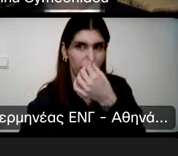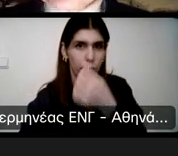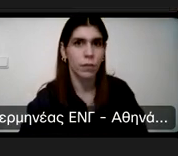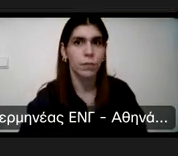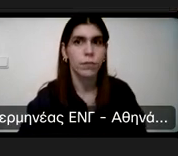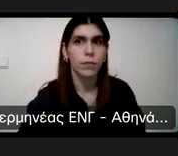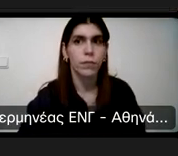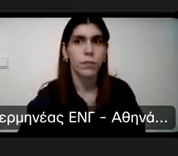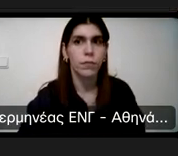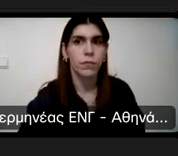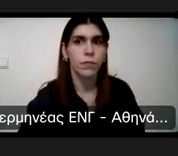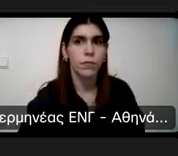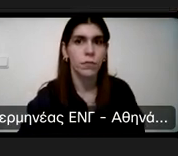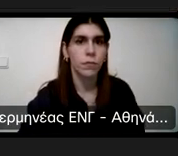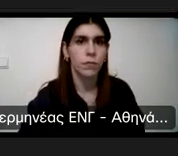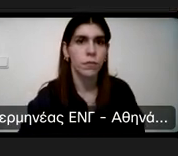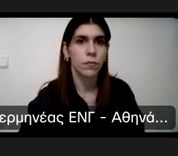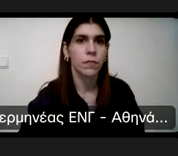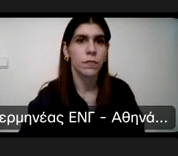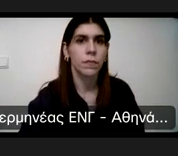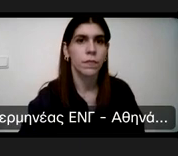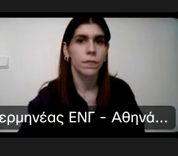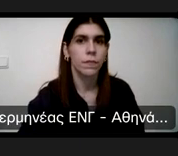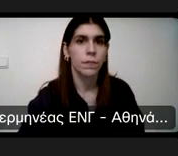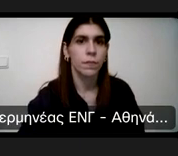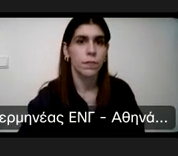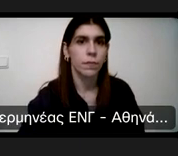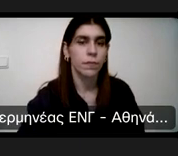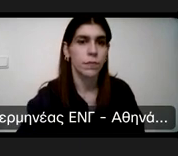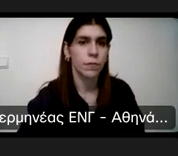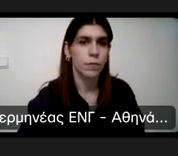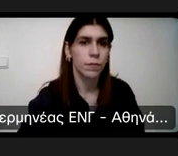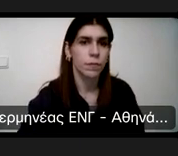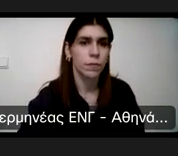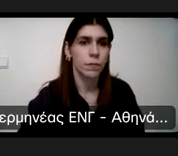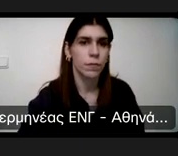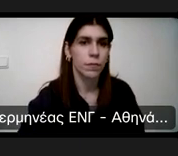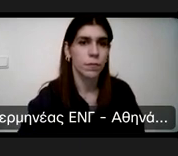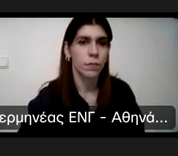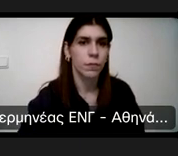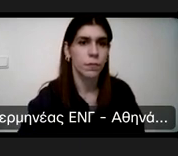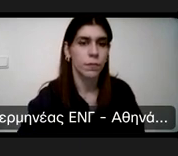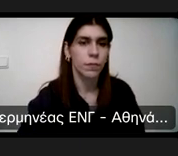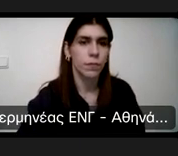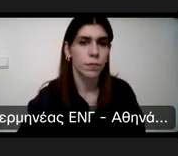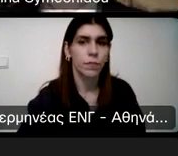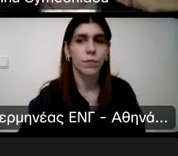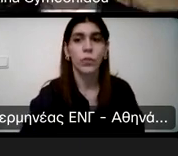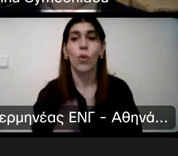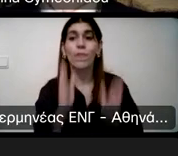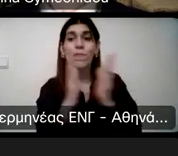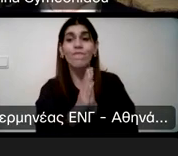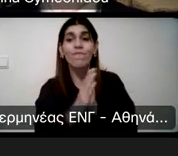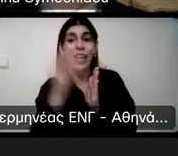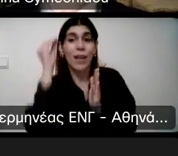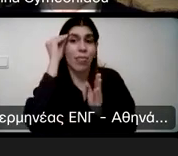Μέχρι να δούμε την οθόνη, να υπενθυμίσω ότι έχουμε περιορισμένο χρόνο ο καθένας και η καθεμία για να αφήσουμε και